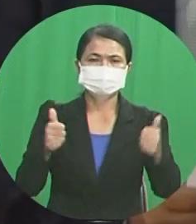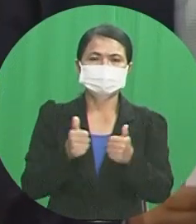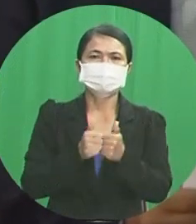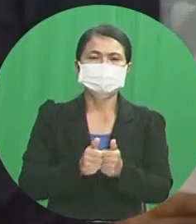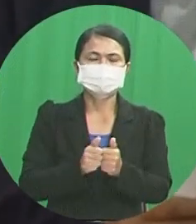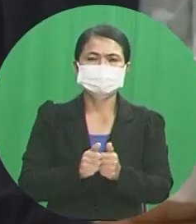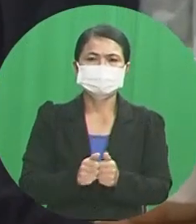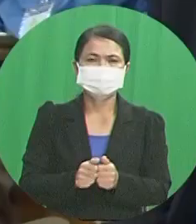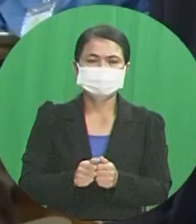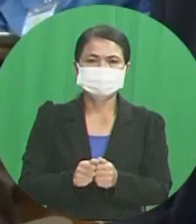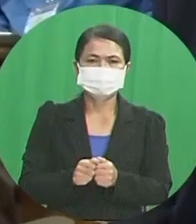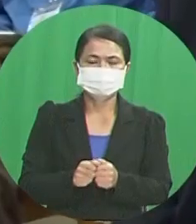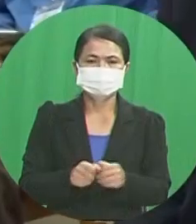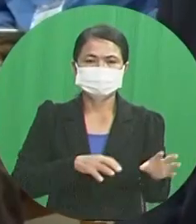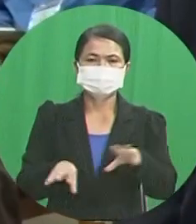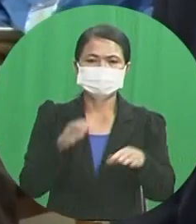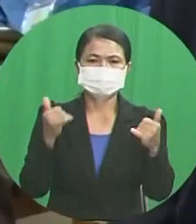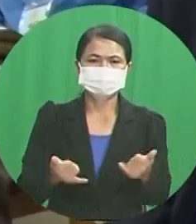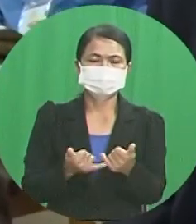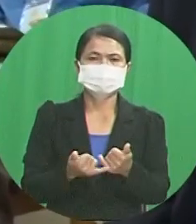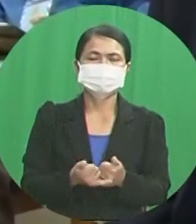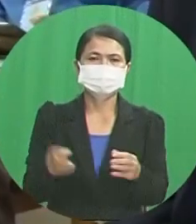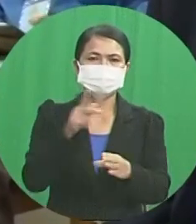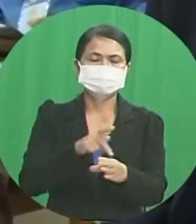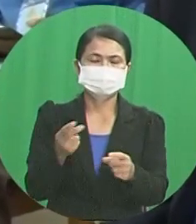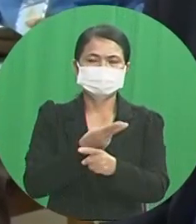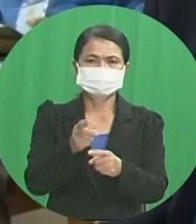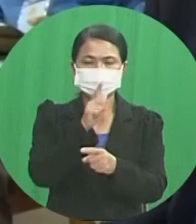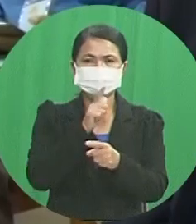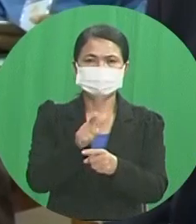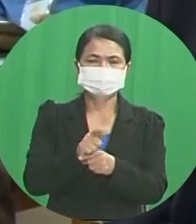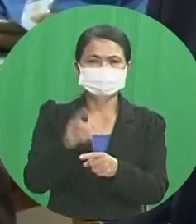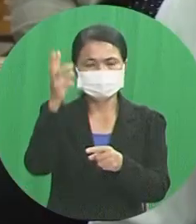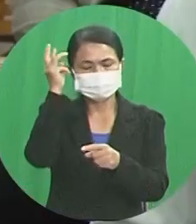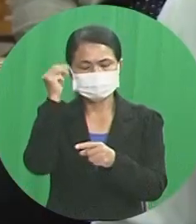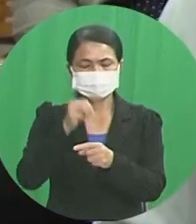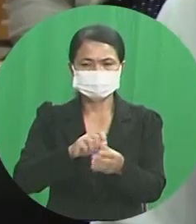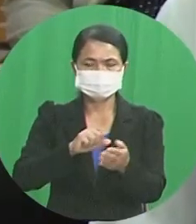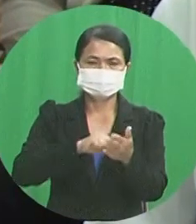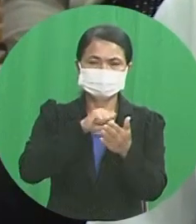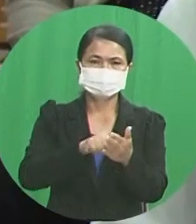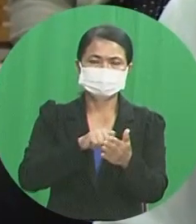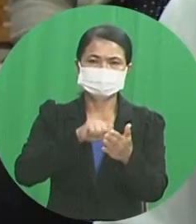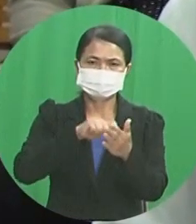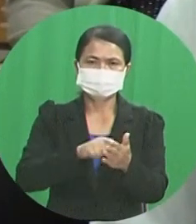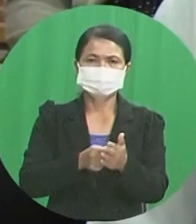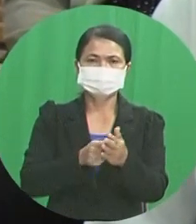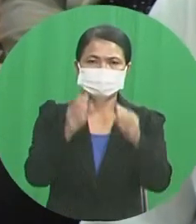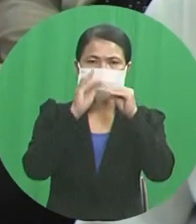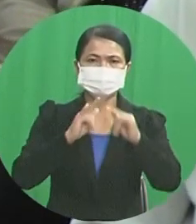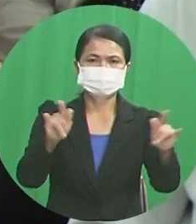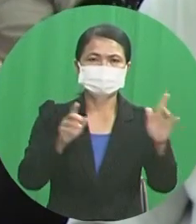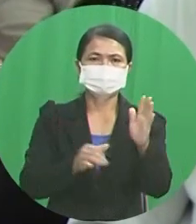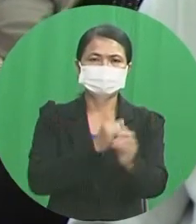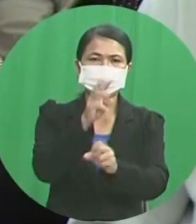សក្តិសិទ្ធិភាពសកម្មភាពនេះគឺជាការចូលរួមអនុវត្តជាក់ស្ដែងនៅស្មារតីនិងខ្លឹមសារនៃការប្រកាសអន្ត